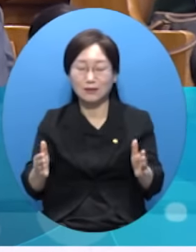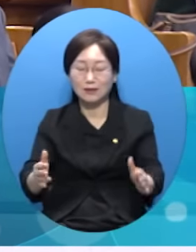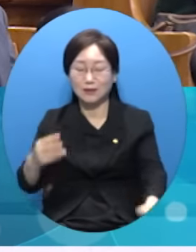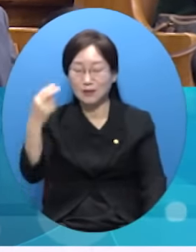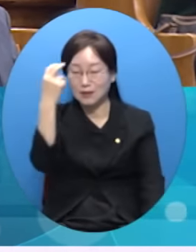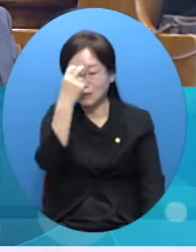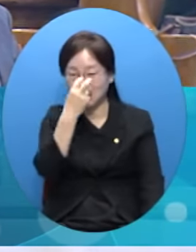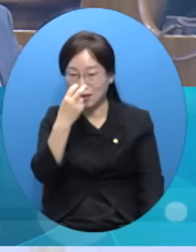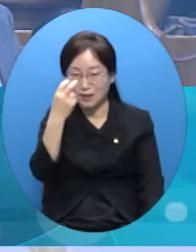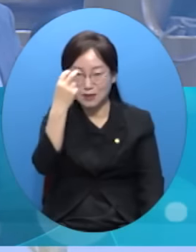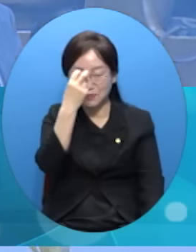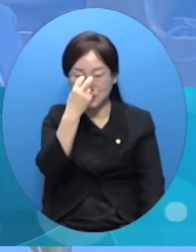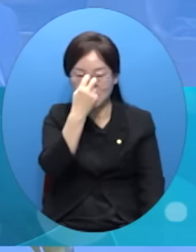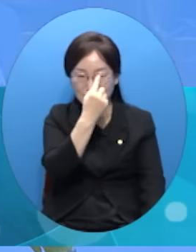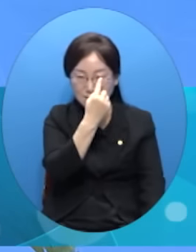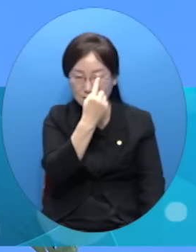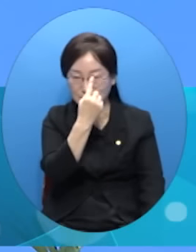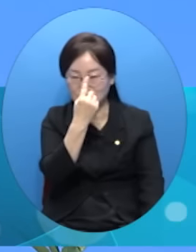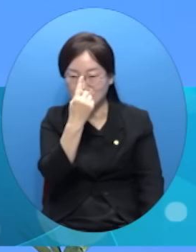동안